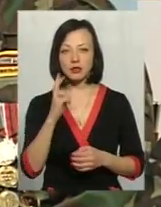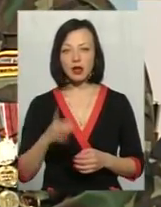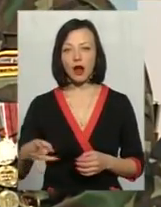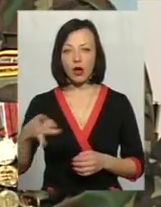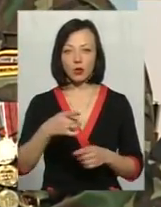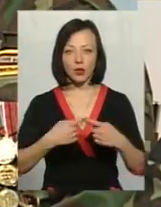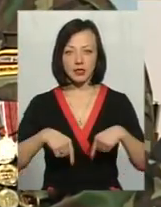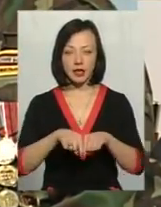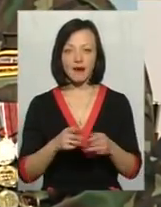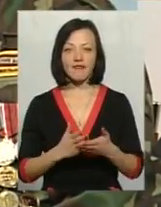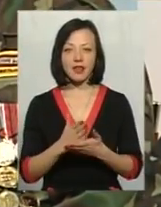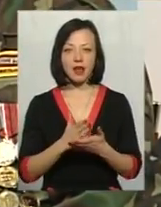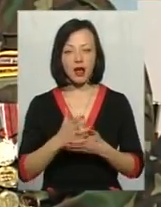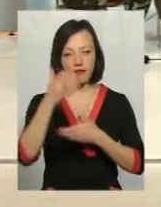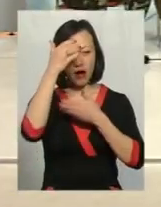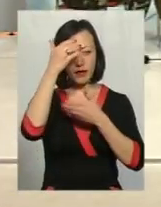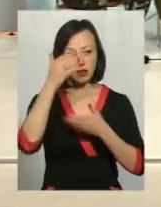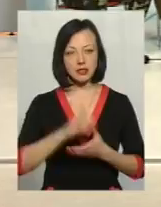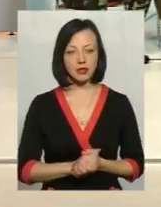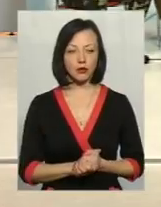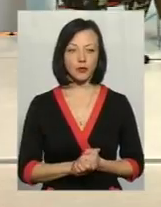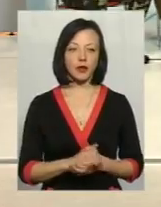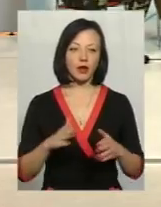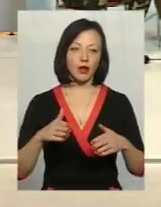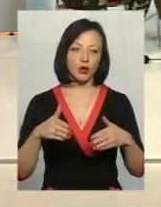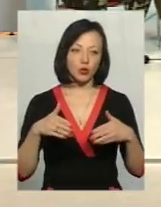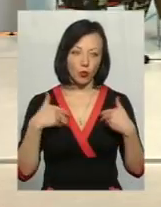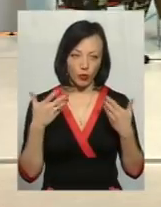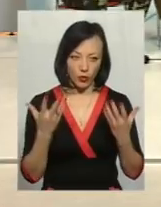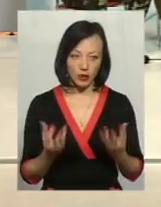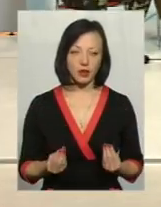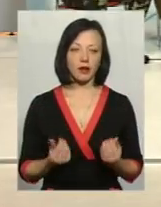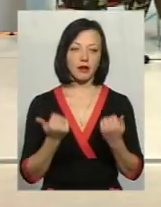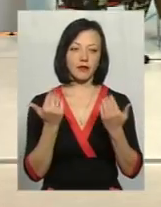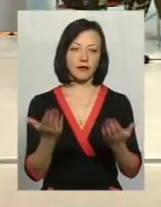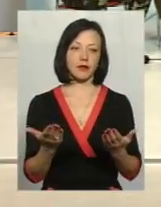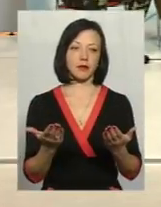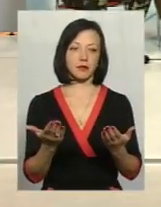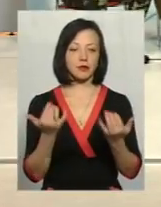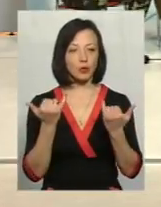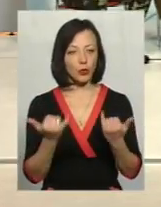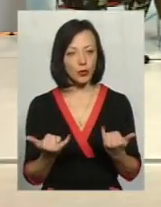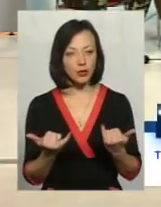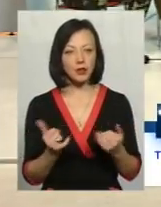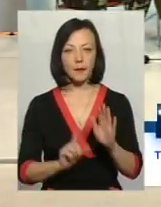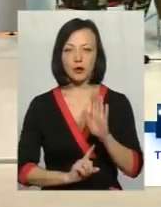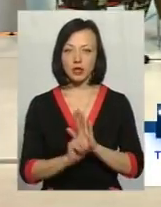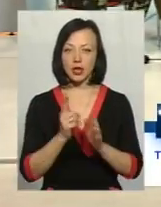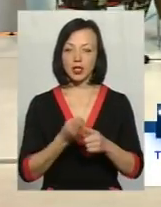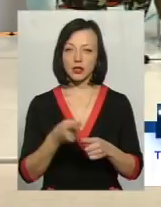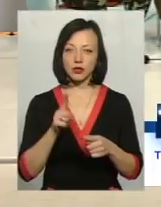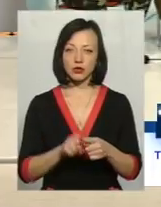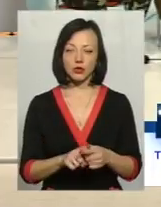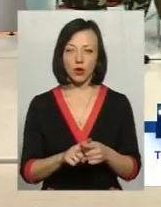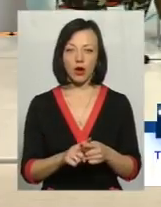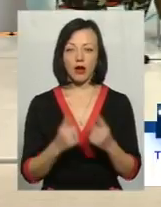організації ветеранів Афганістану. Доброго дня, шановні! Я рада вас сьогодні тут вітати. І аби почати цю таку